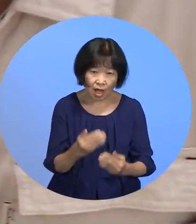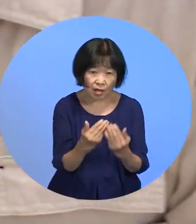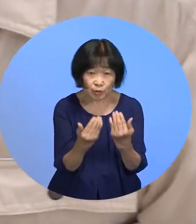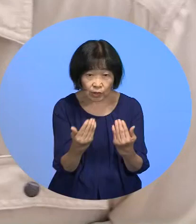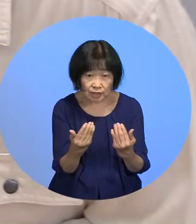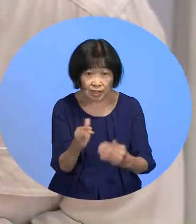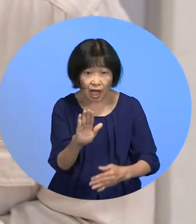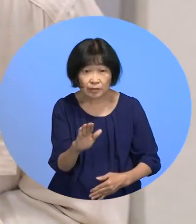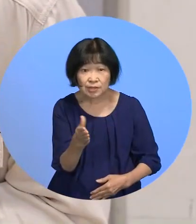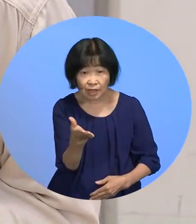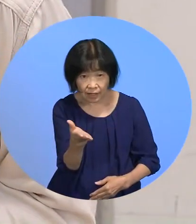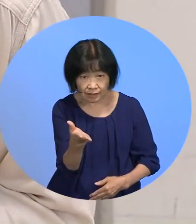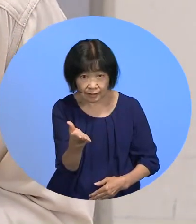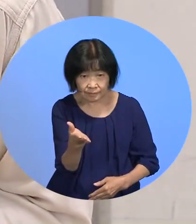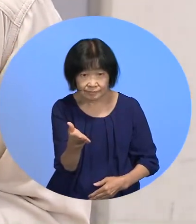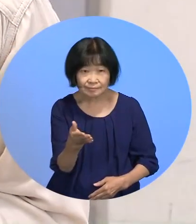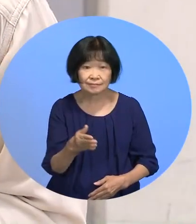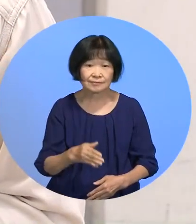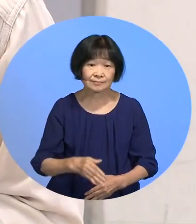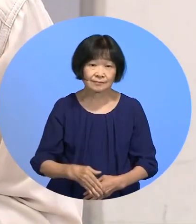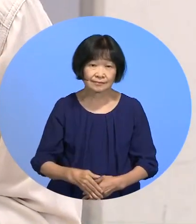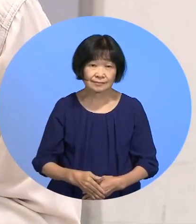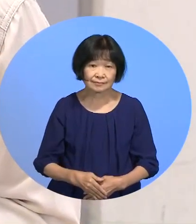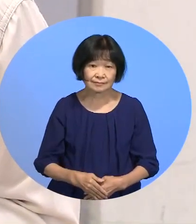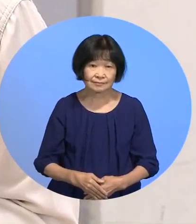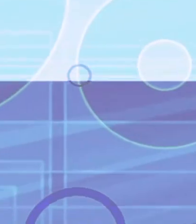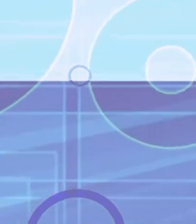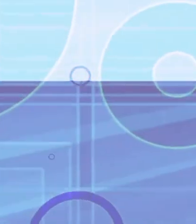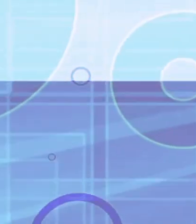全くなかったりしませんか？